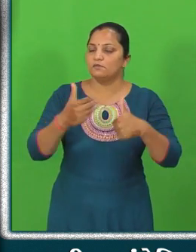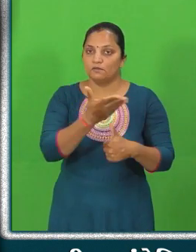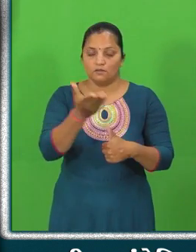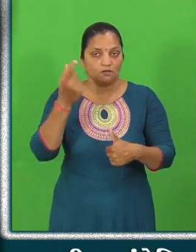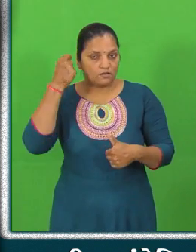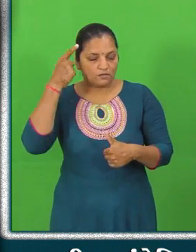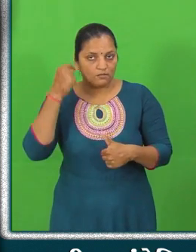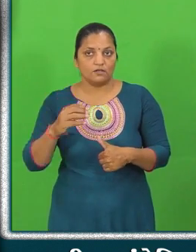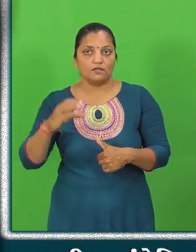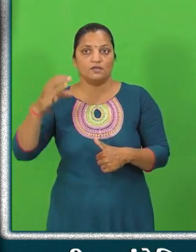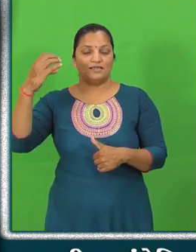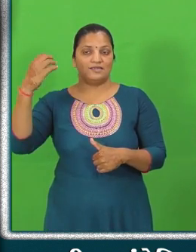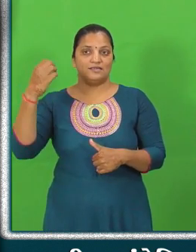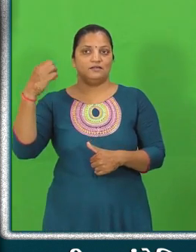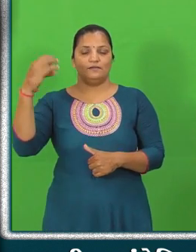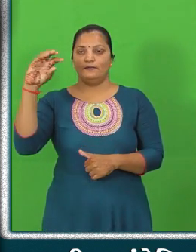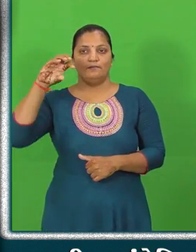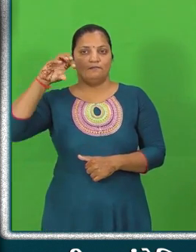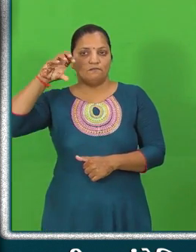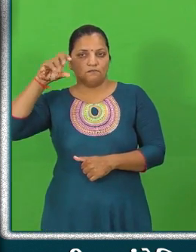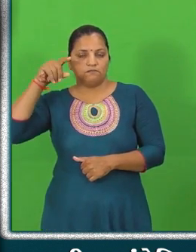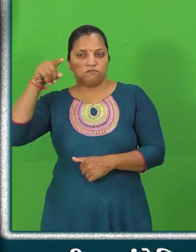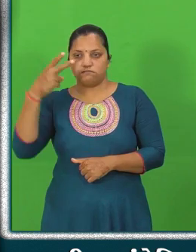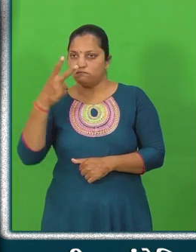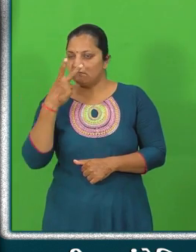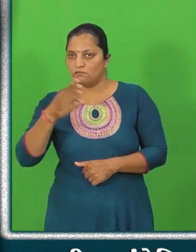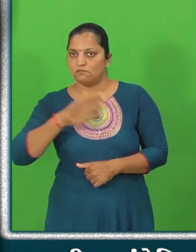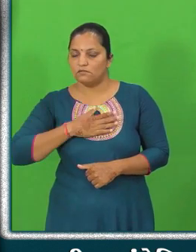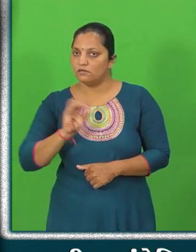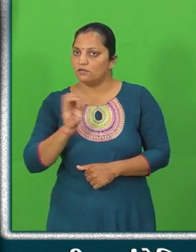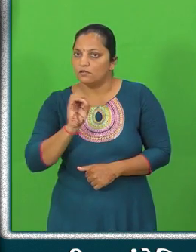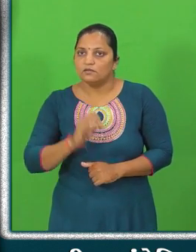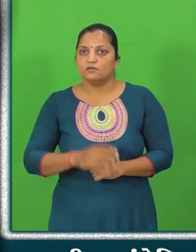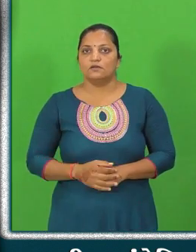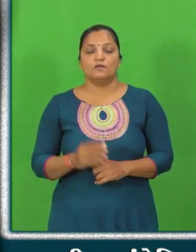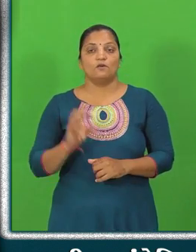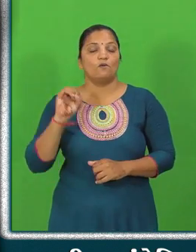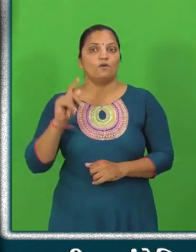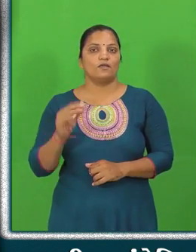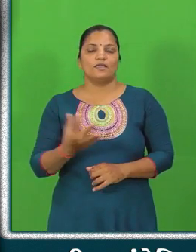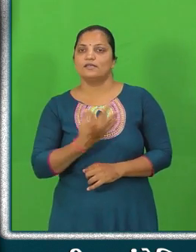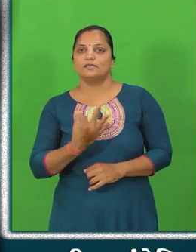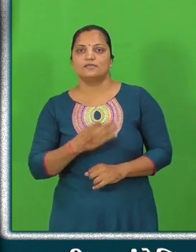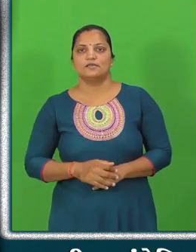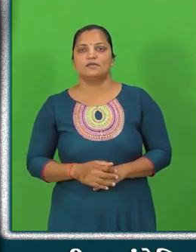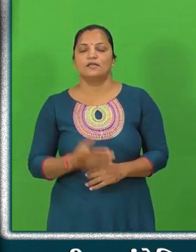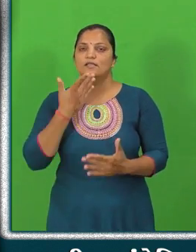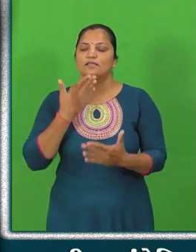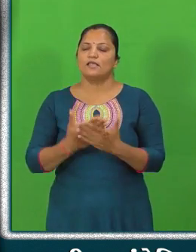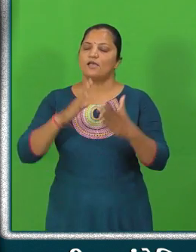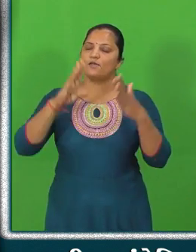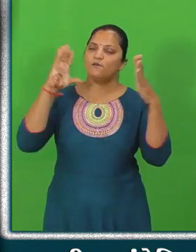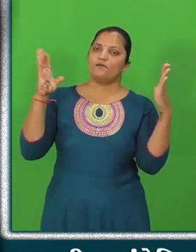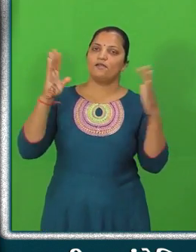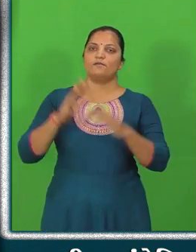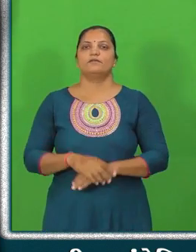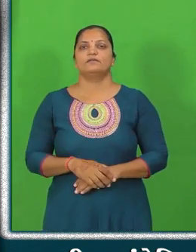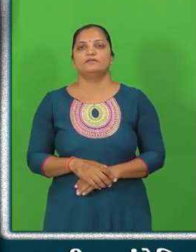આવે, કારણ કે હું કેમેરાની લાઈવ કેમેરાની અંદર હું અત્યારે તમને જોઈ નથી શકતો. ઓકે વેરી ગુડ, થેન્ક યુ વેરી